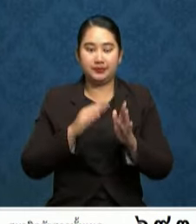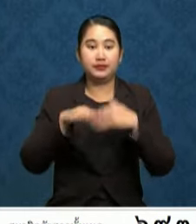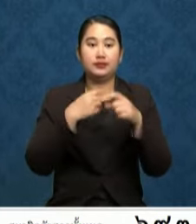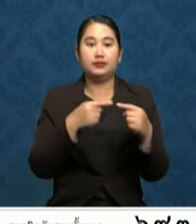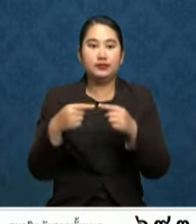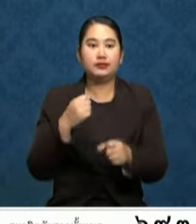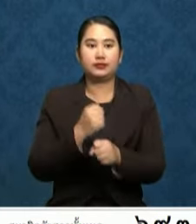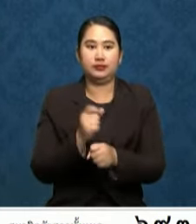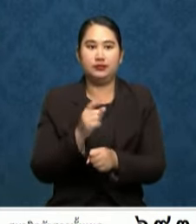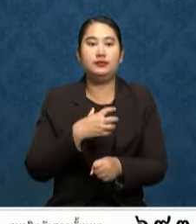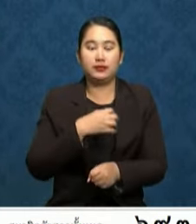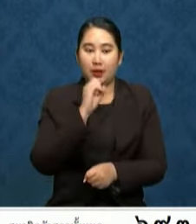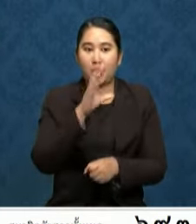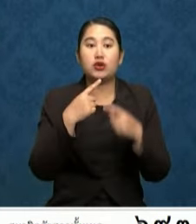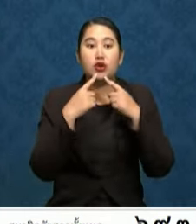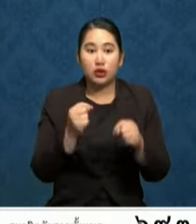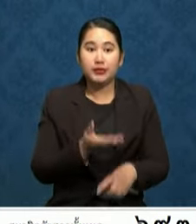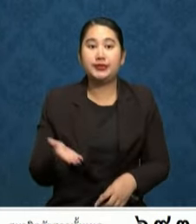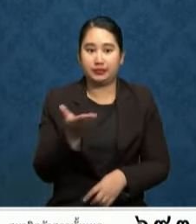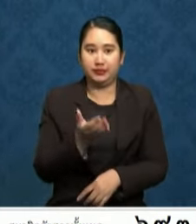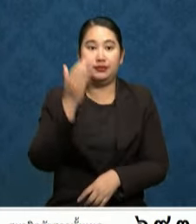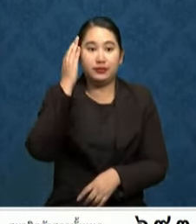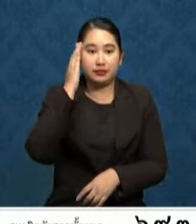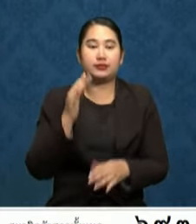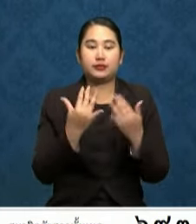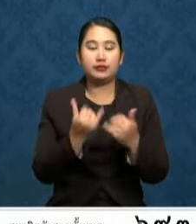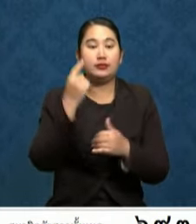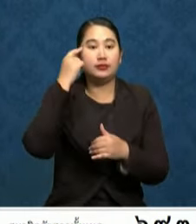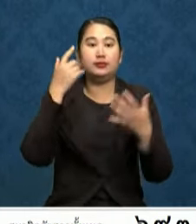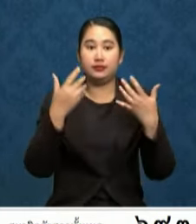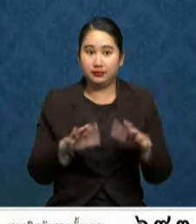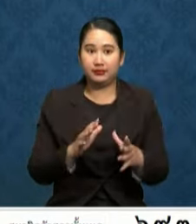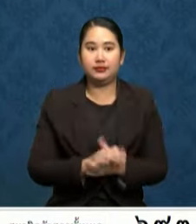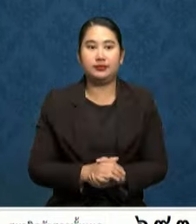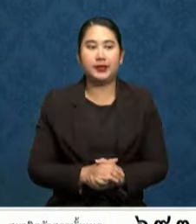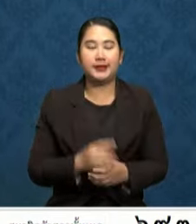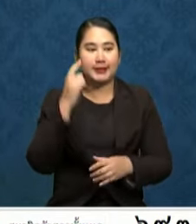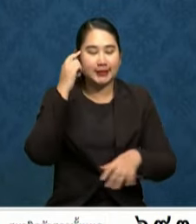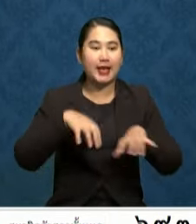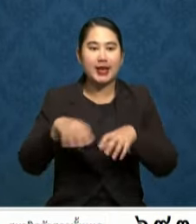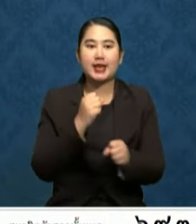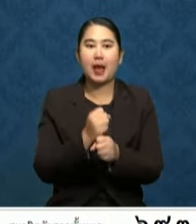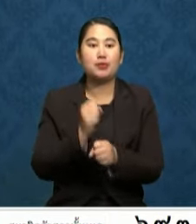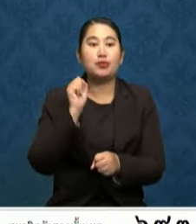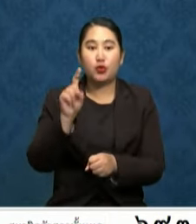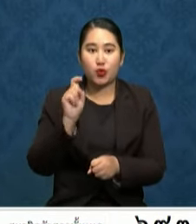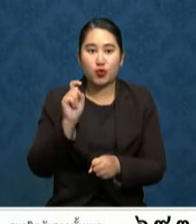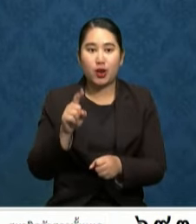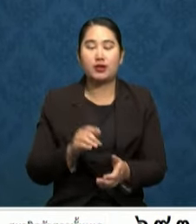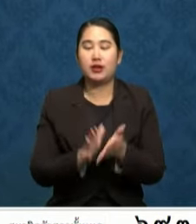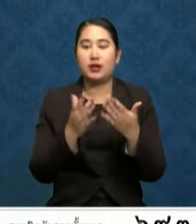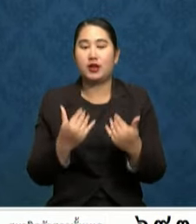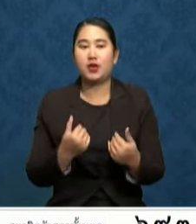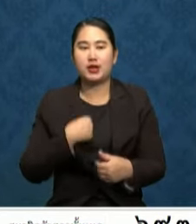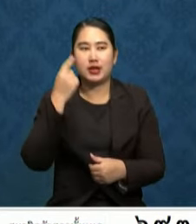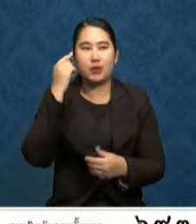ดังนั้นผมังอยากเรียนตอบสมาชิกผู้สงเกตว่าเราได้คิดแล้วนะครับว่าจะทำให้เร็วที่สุดแล้วก้อนแรกนี้